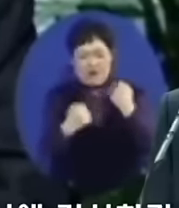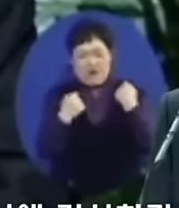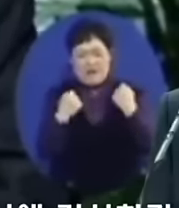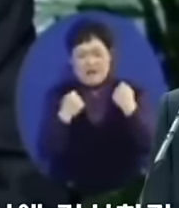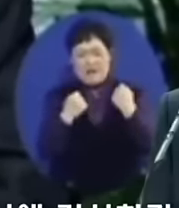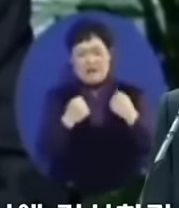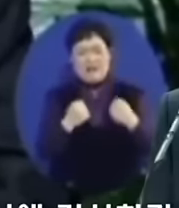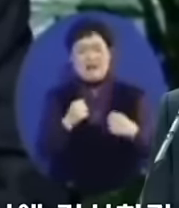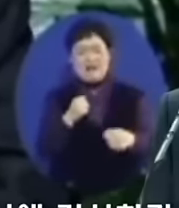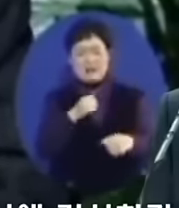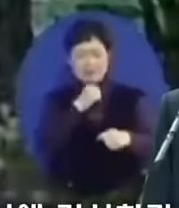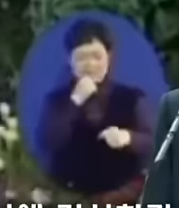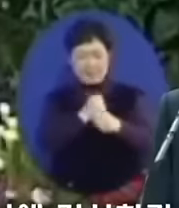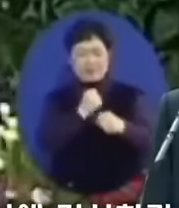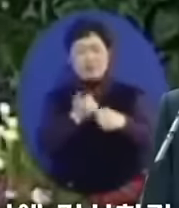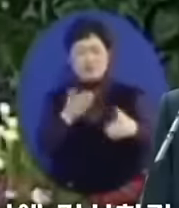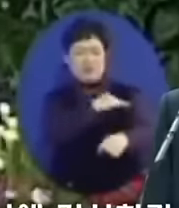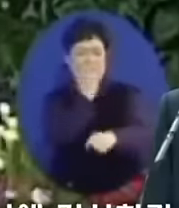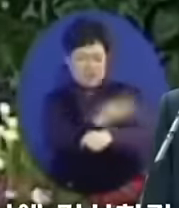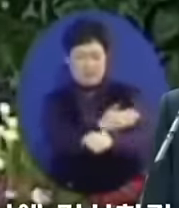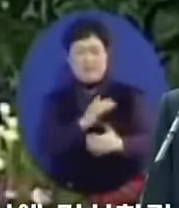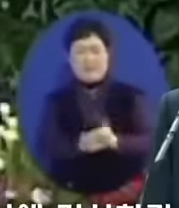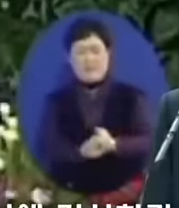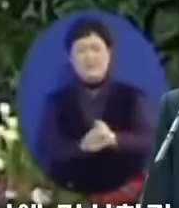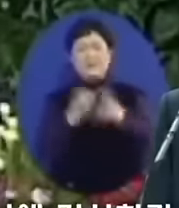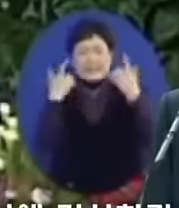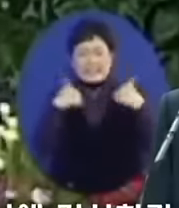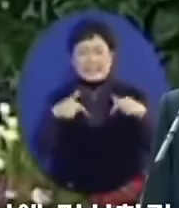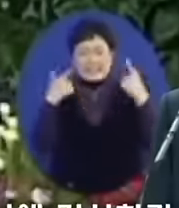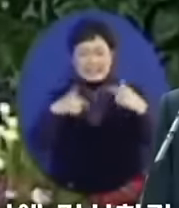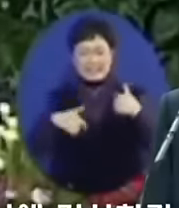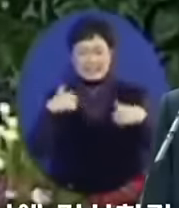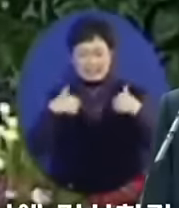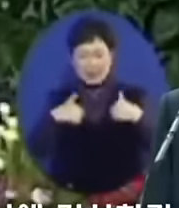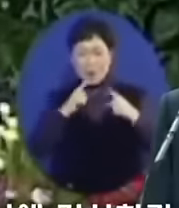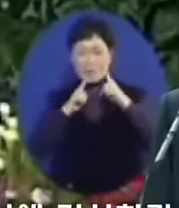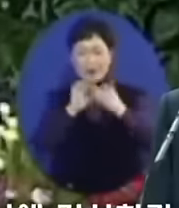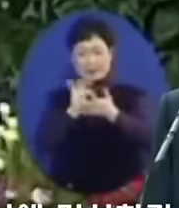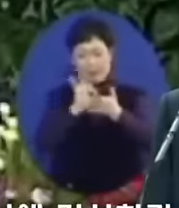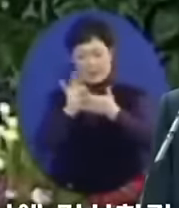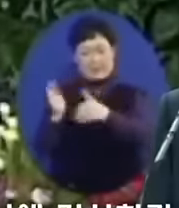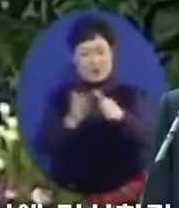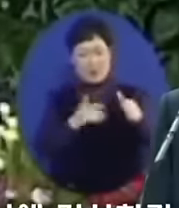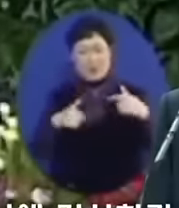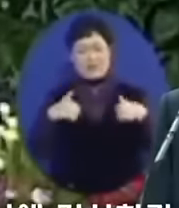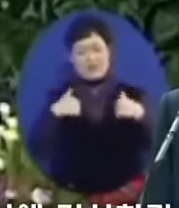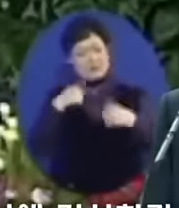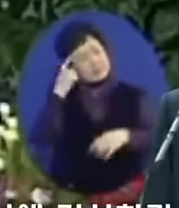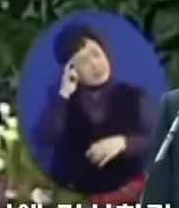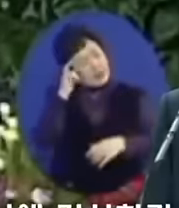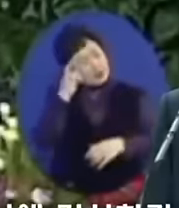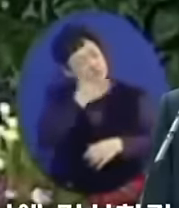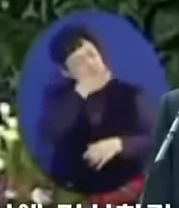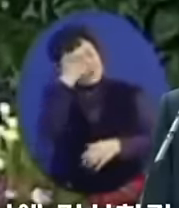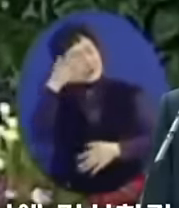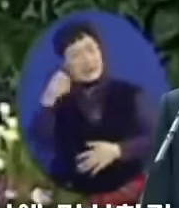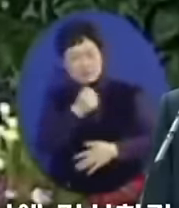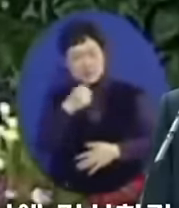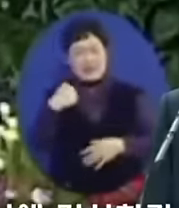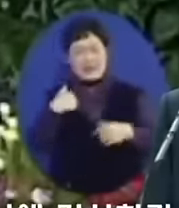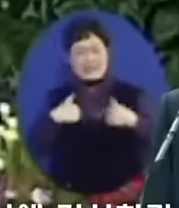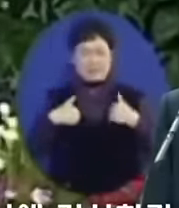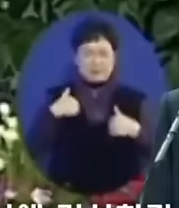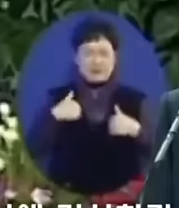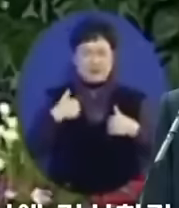건강하게 만들어주는 능력이기 때문인 것입니다. 늘 기쁘다고 말하고 기쁨을 생각하고 꿈꾸며 기쁜 채